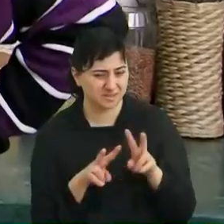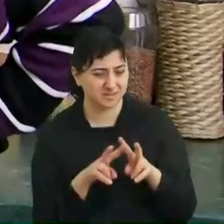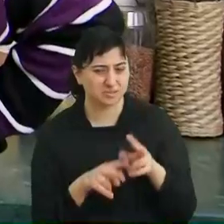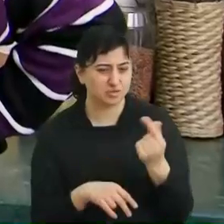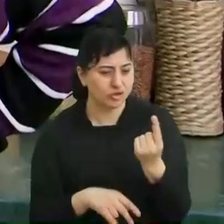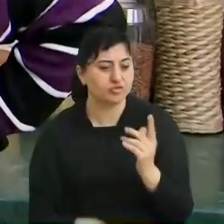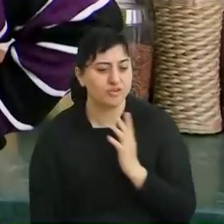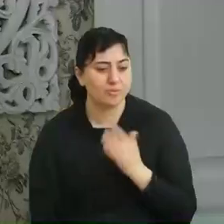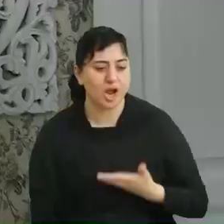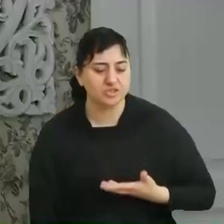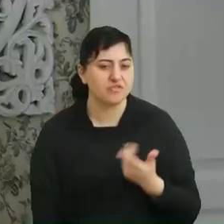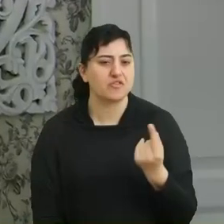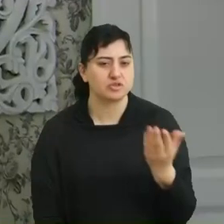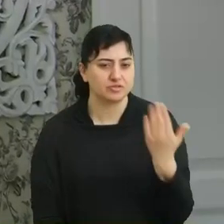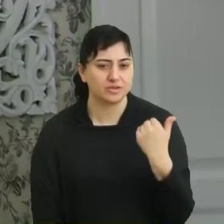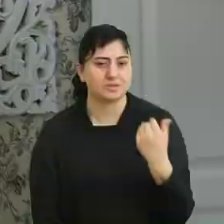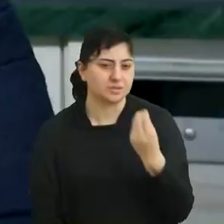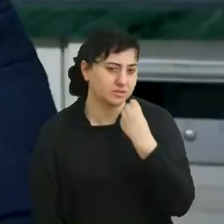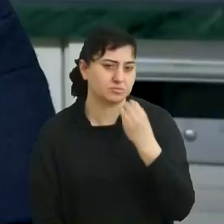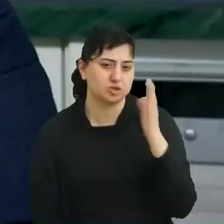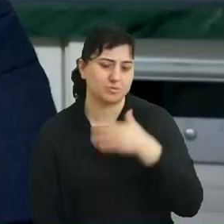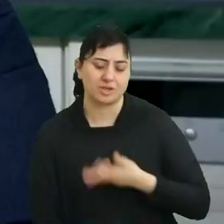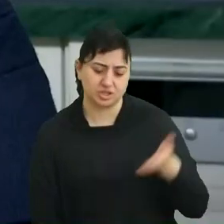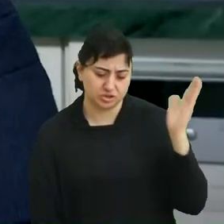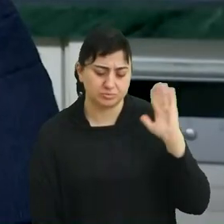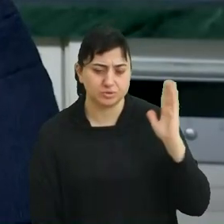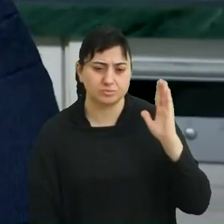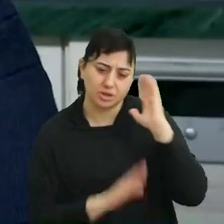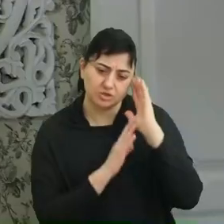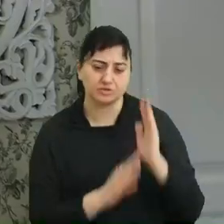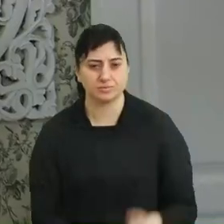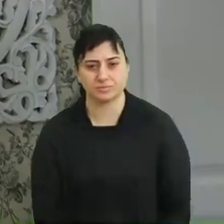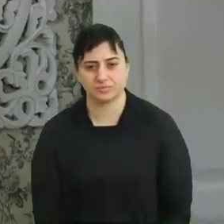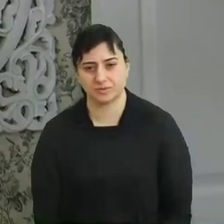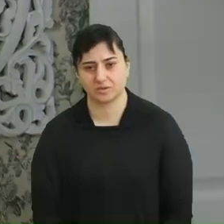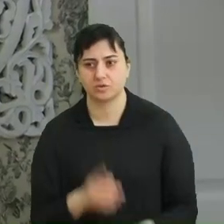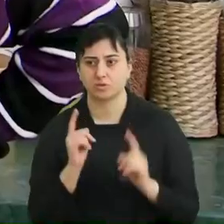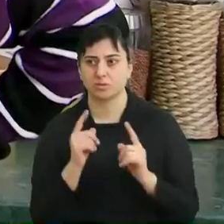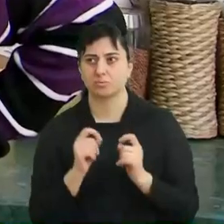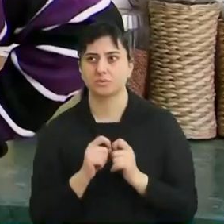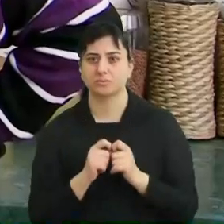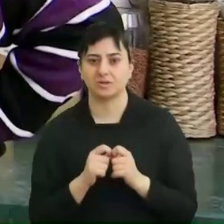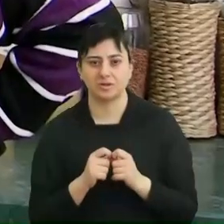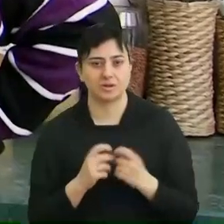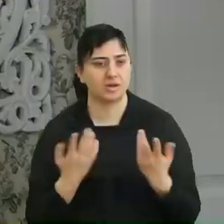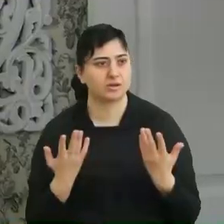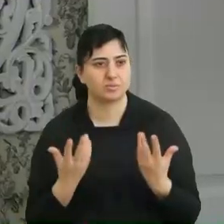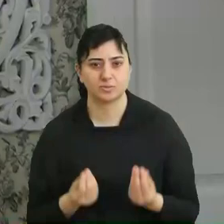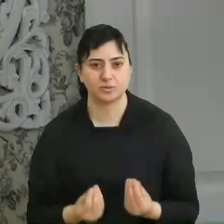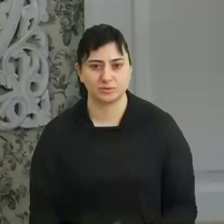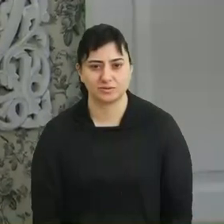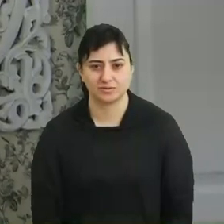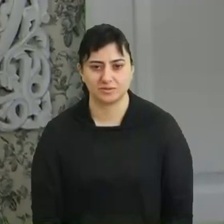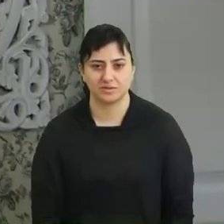Kuru fasulye var mı? Acıktım kuru fasulyemi ver. Yiyeceğim ondan sonra gideceğim yan gelip yatacağım. Tövbe bismillah. Allah'ım ne oluyor